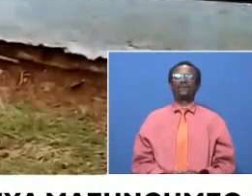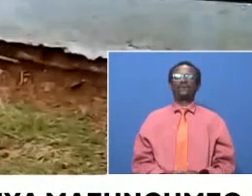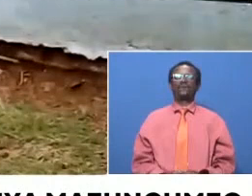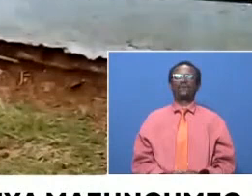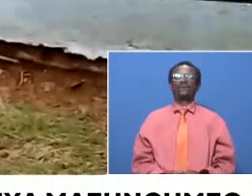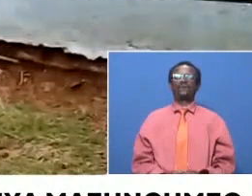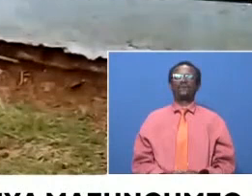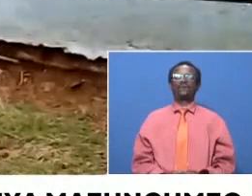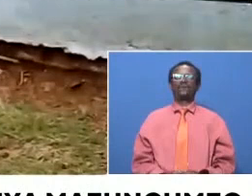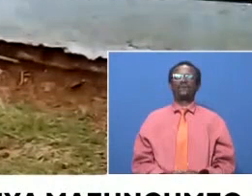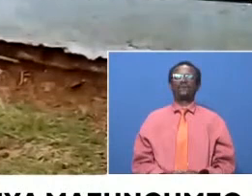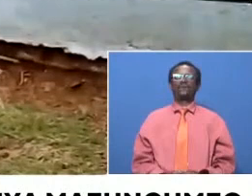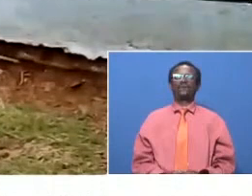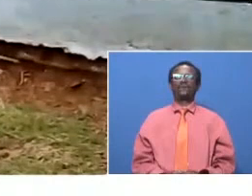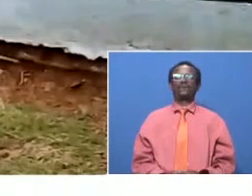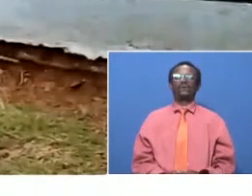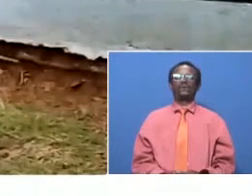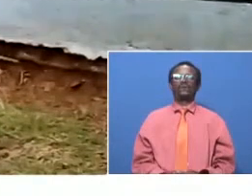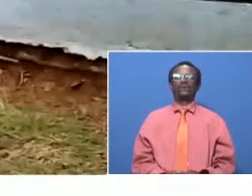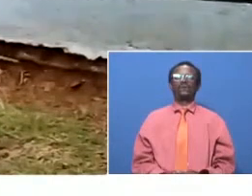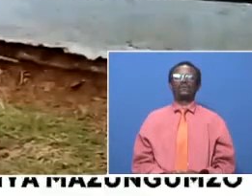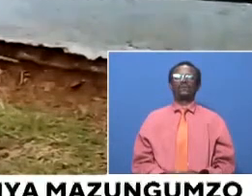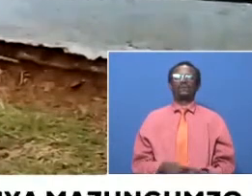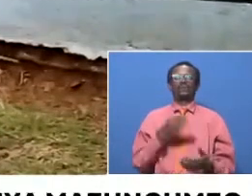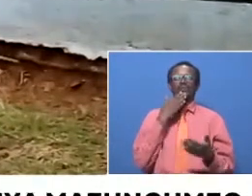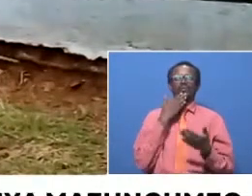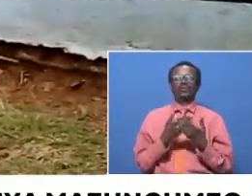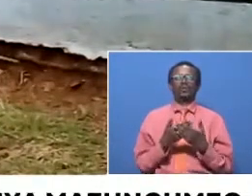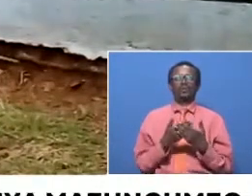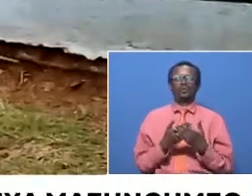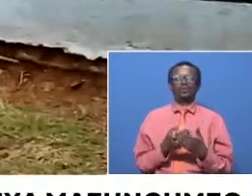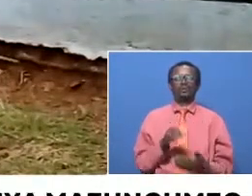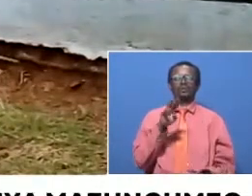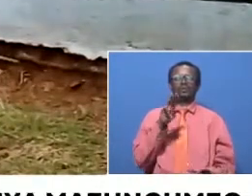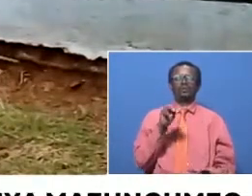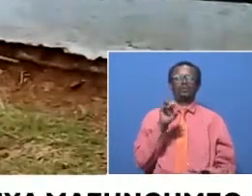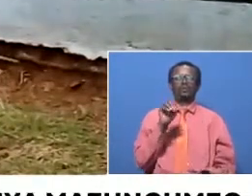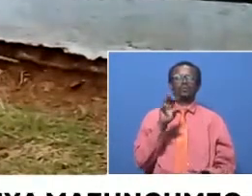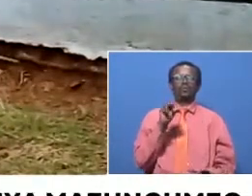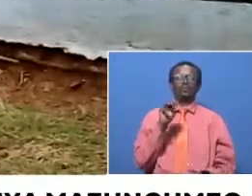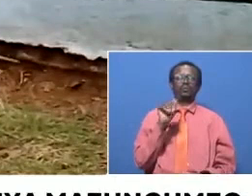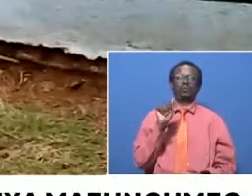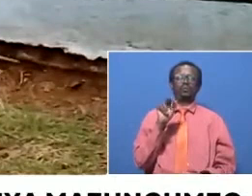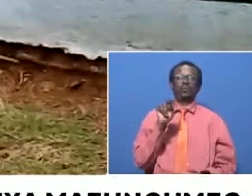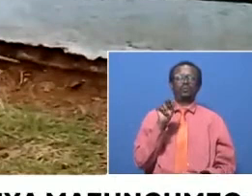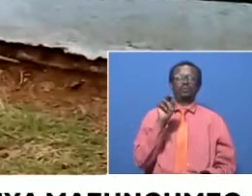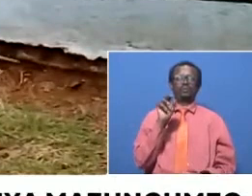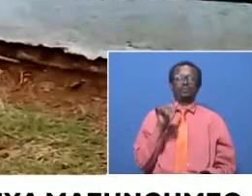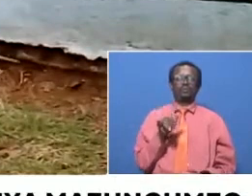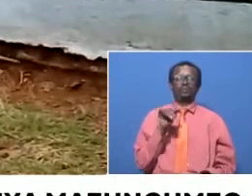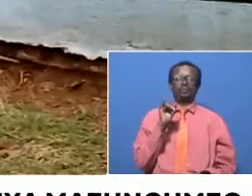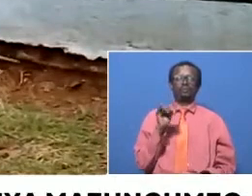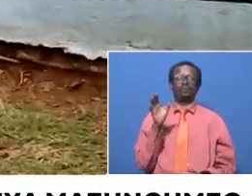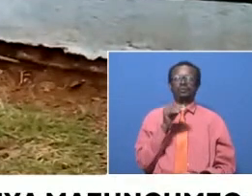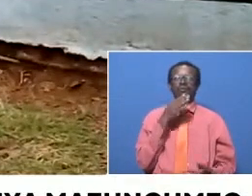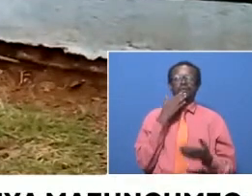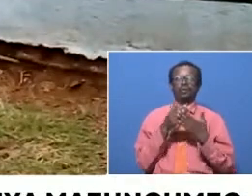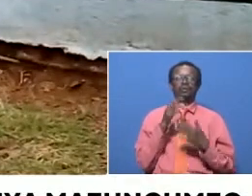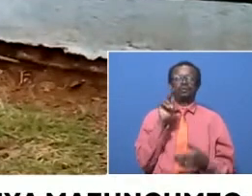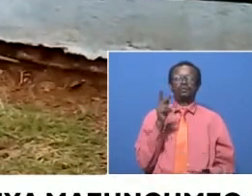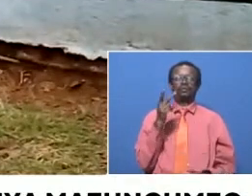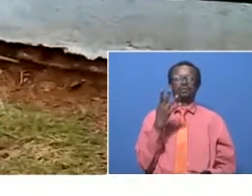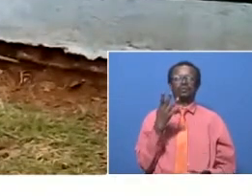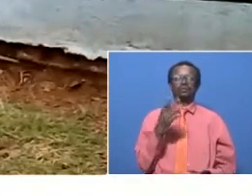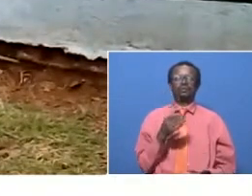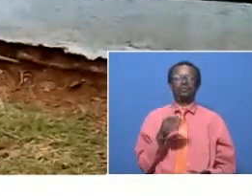kuzungumza. Asante sana bwana Mumwanyi. Na shukrani wana